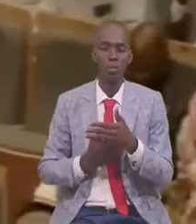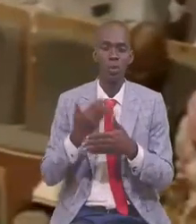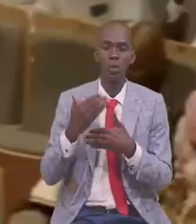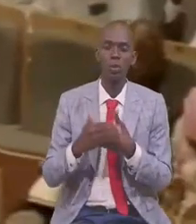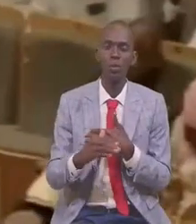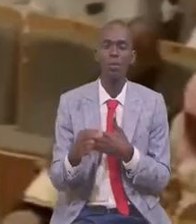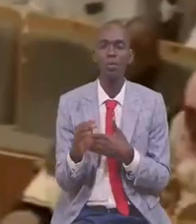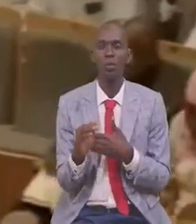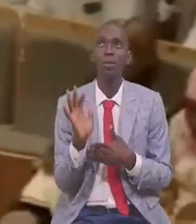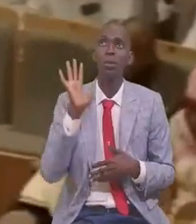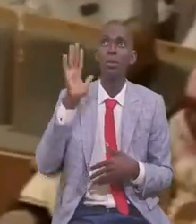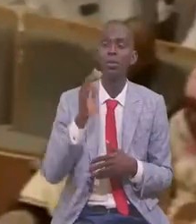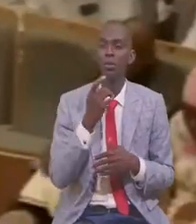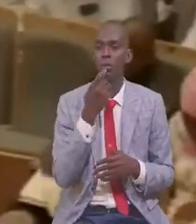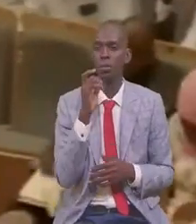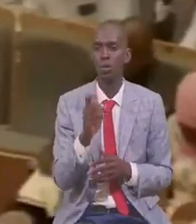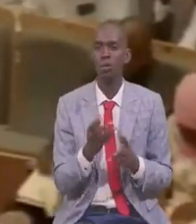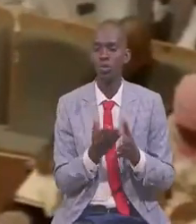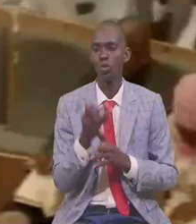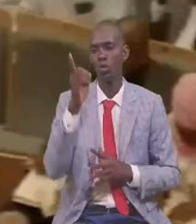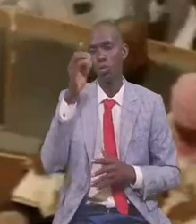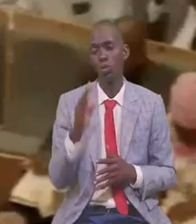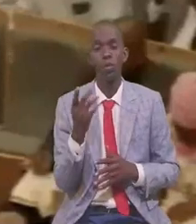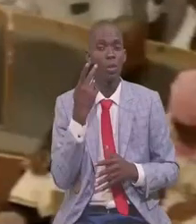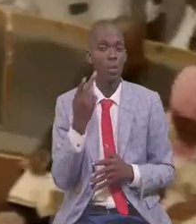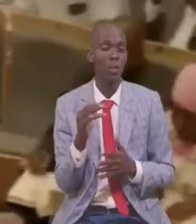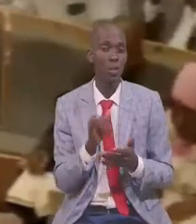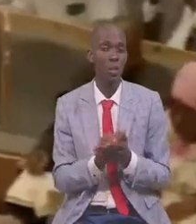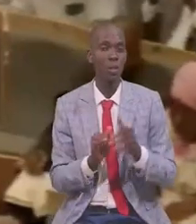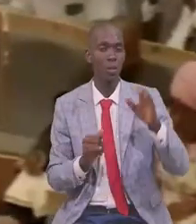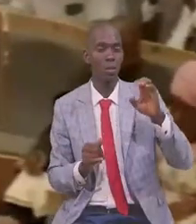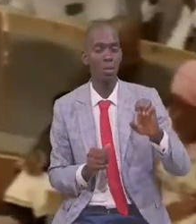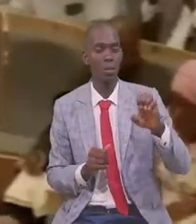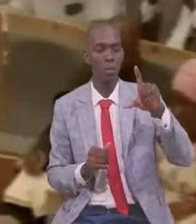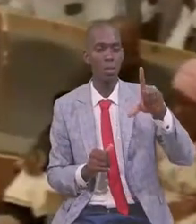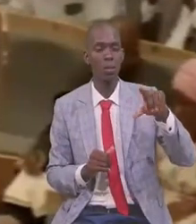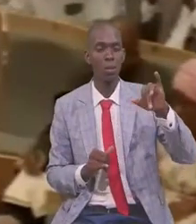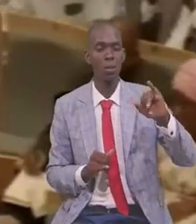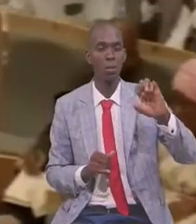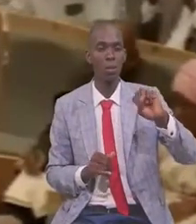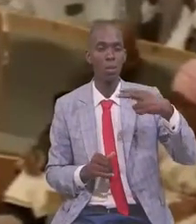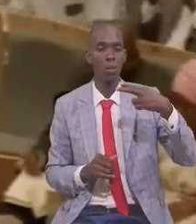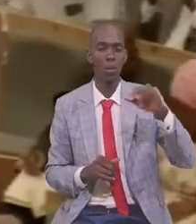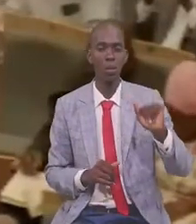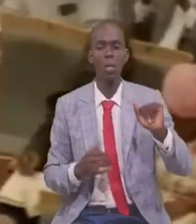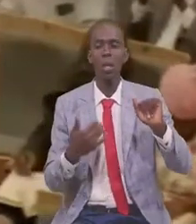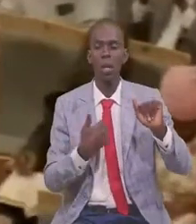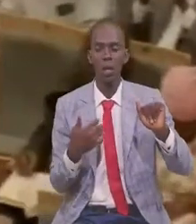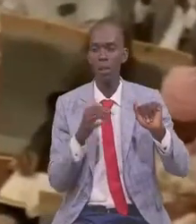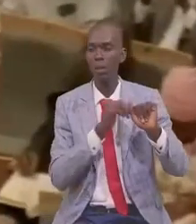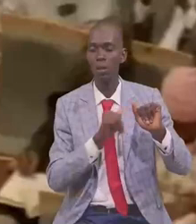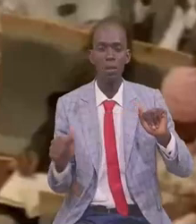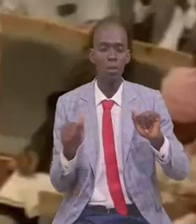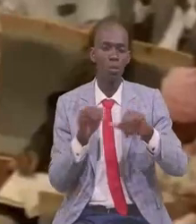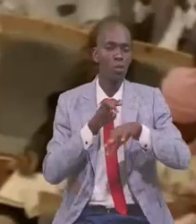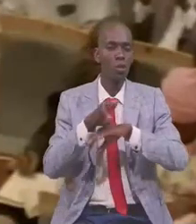du bénéficiaire. Élisée avait un ministère qui a dépassé les limites.